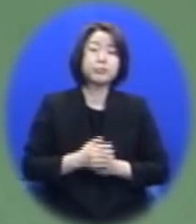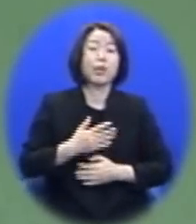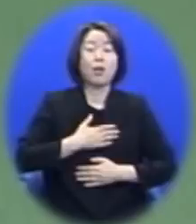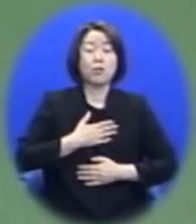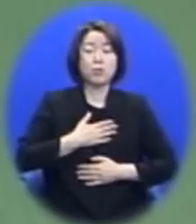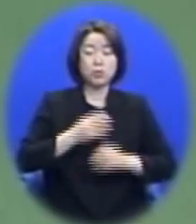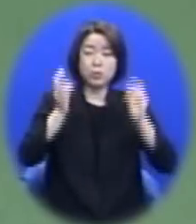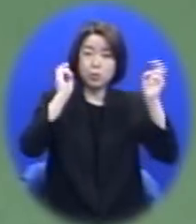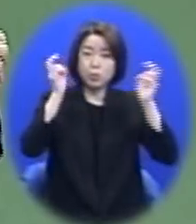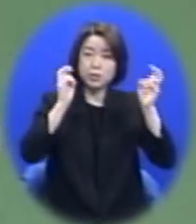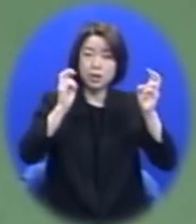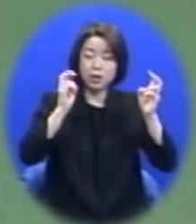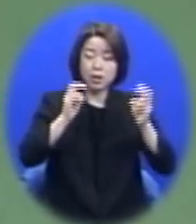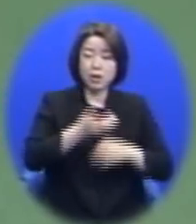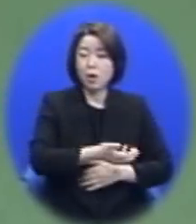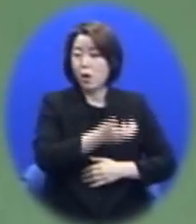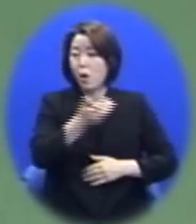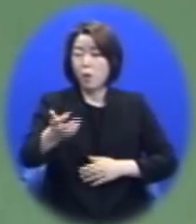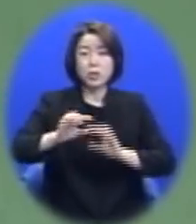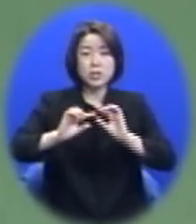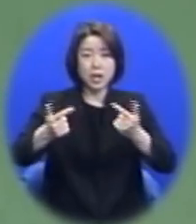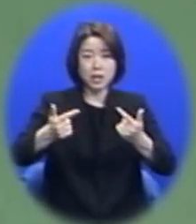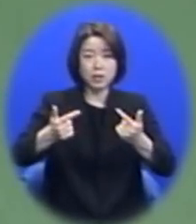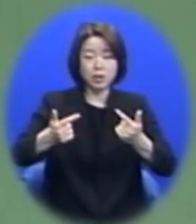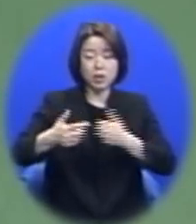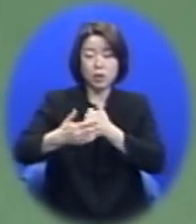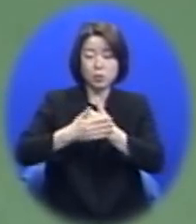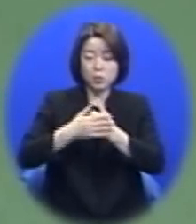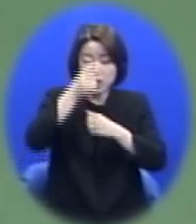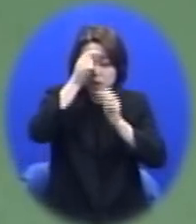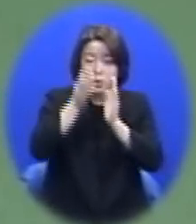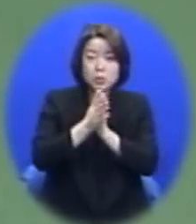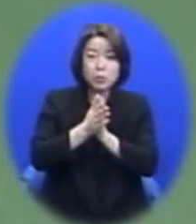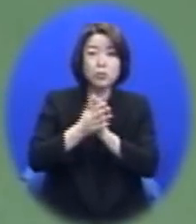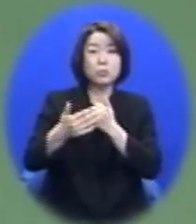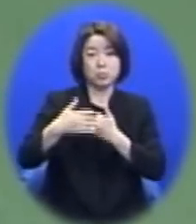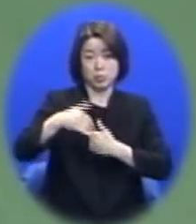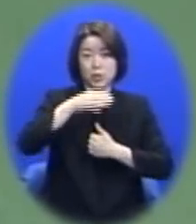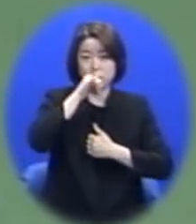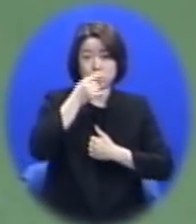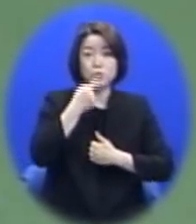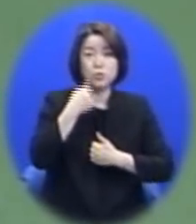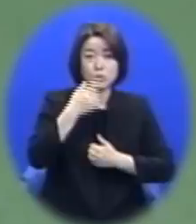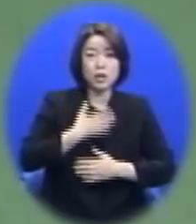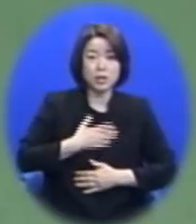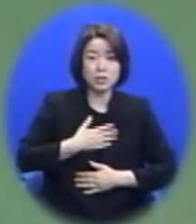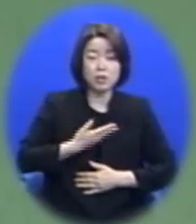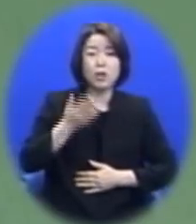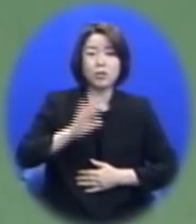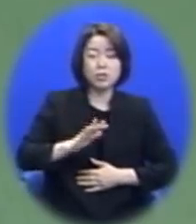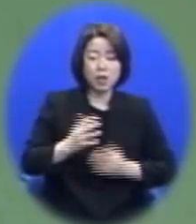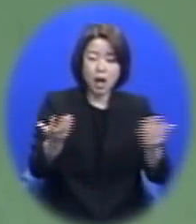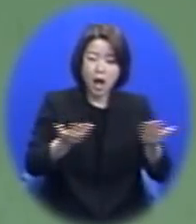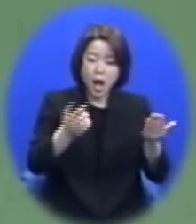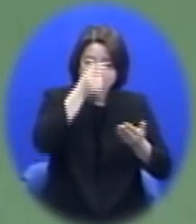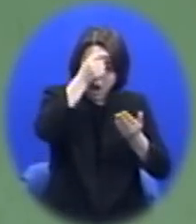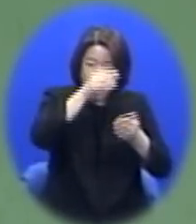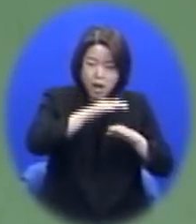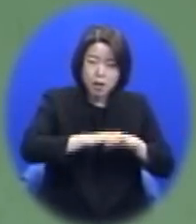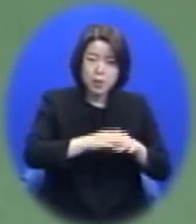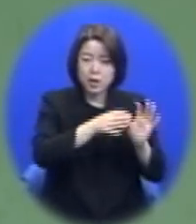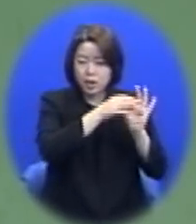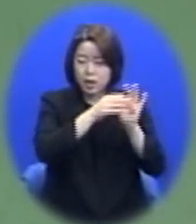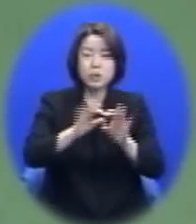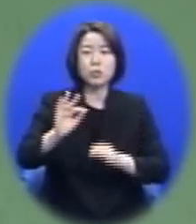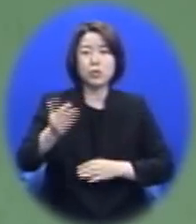저는 회사가 넘어가지 않게 기도해 달라고 할 줄 알았어요. 직장 예배가 계속 되도록 기도해 달라는 거예요.